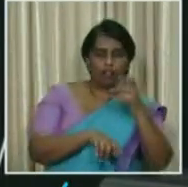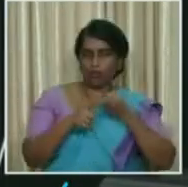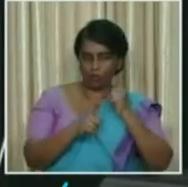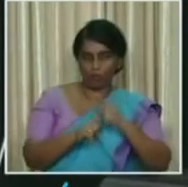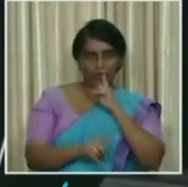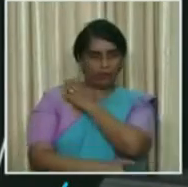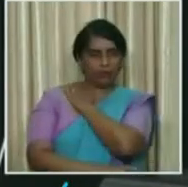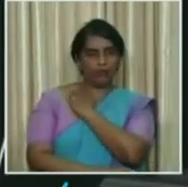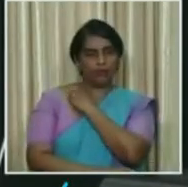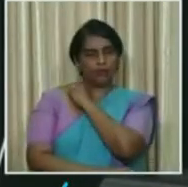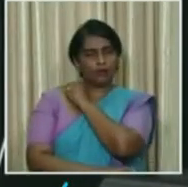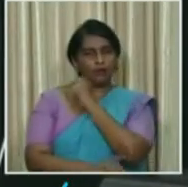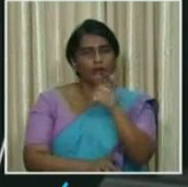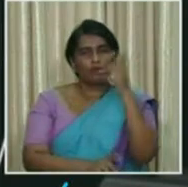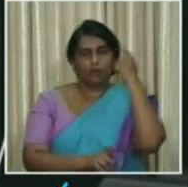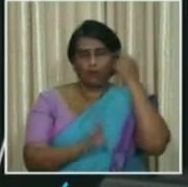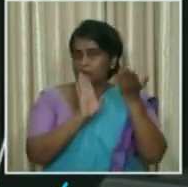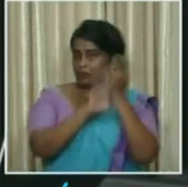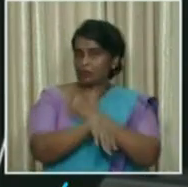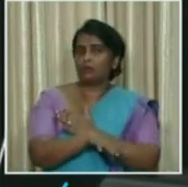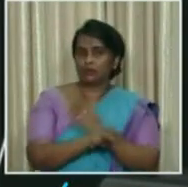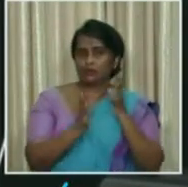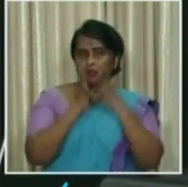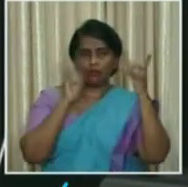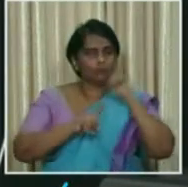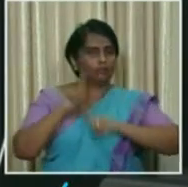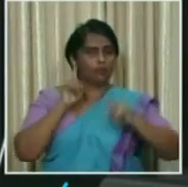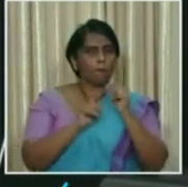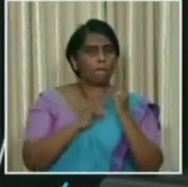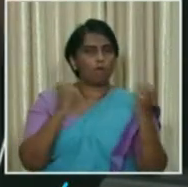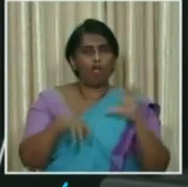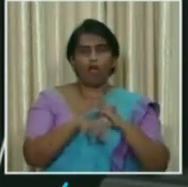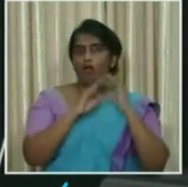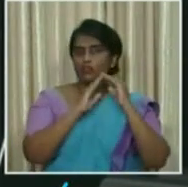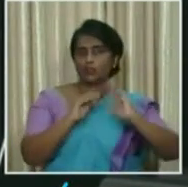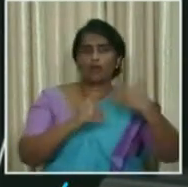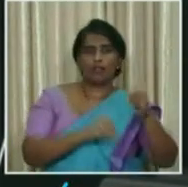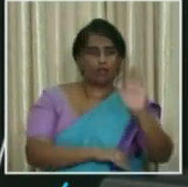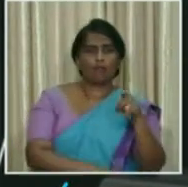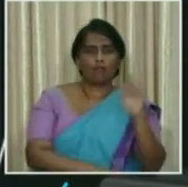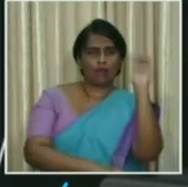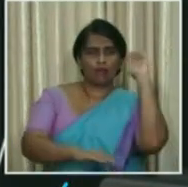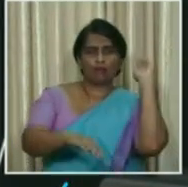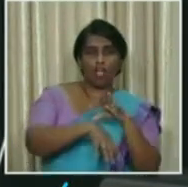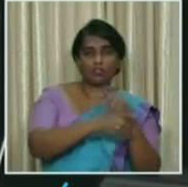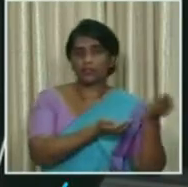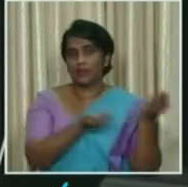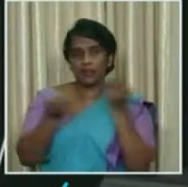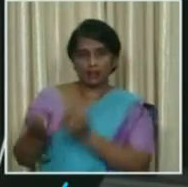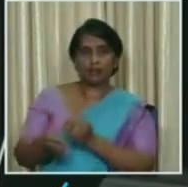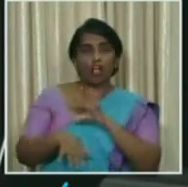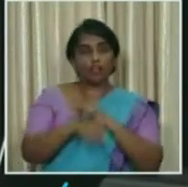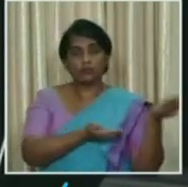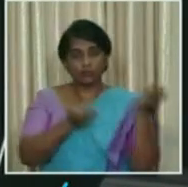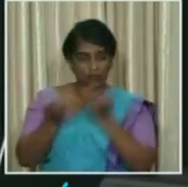ඔබතුමාට දෙන්නම් ඔබතුමා දන්නවා පහුගිය කාලේ ලොකු සංවාදයක් ඇති වුණා පොළොන්නරුව ඉස්පිරිතාල ඉස්සරහාම හිටපු දරුවෙක් නයක් දෂ්ට කරලා